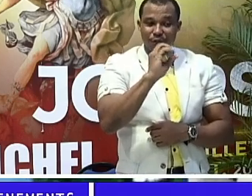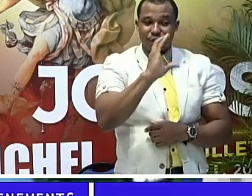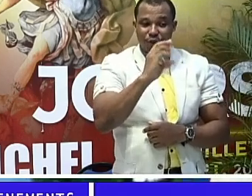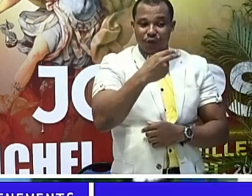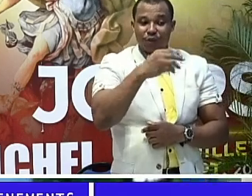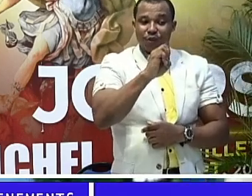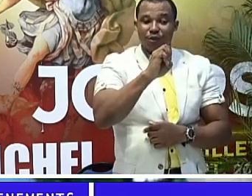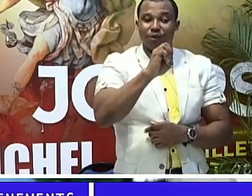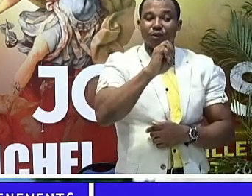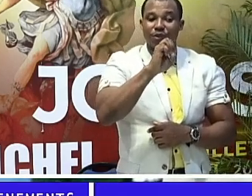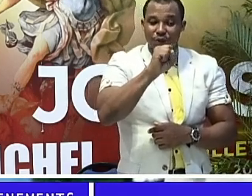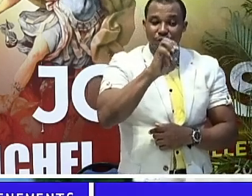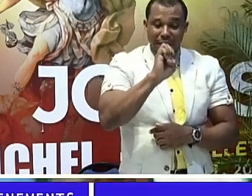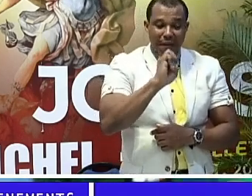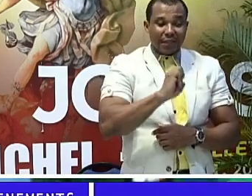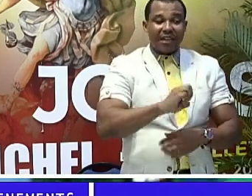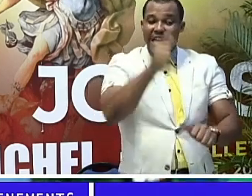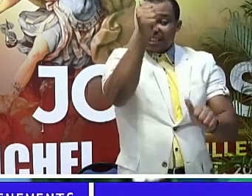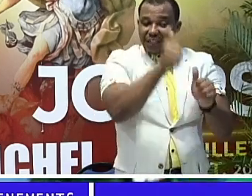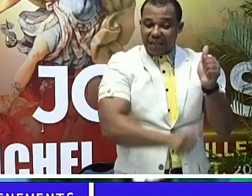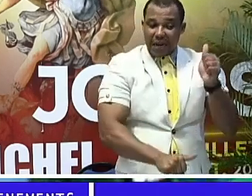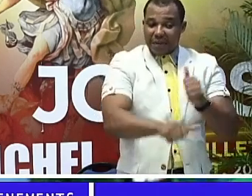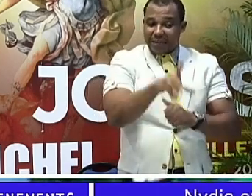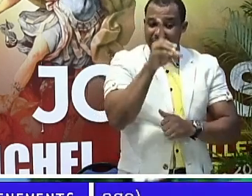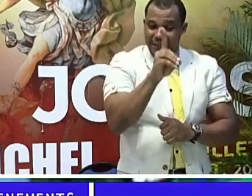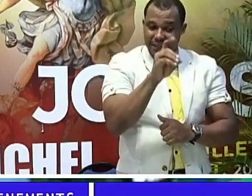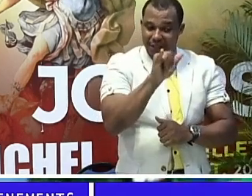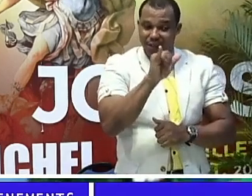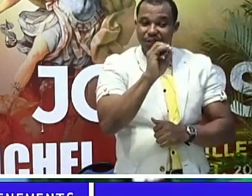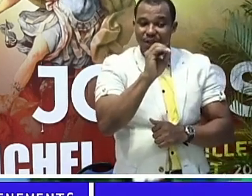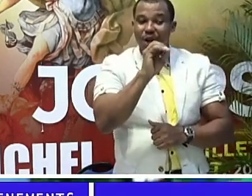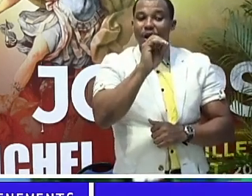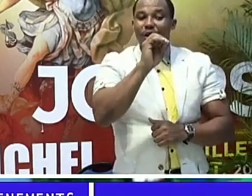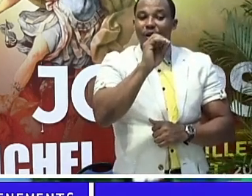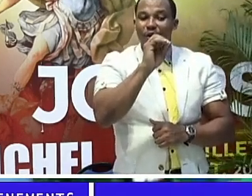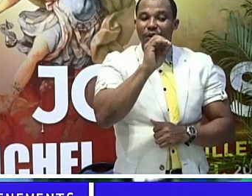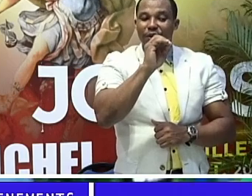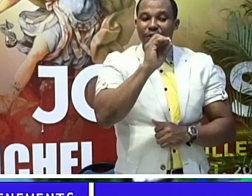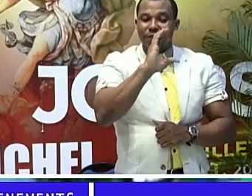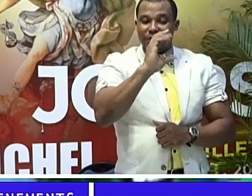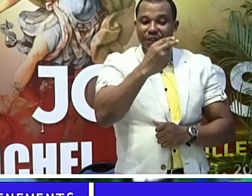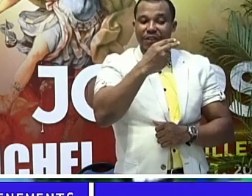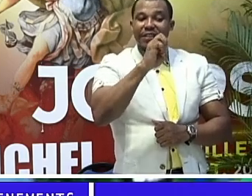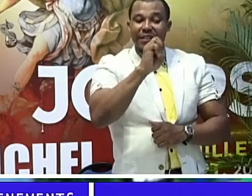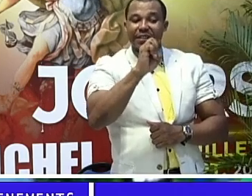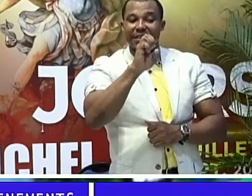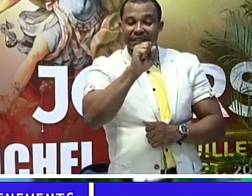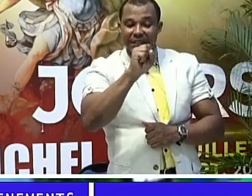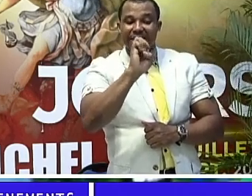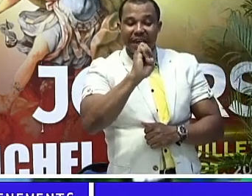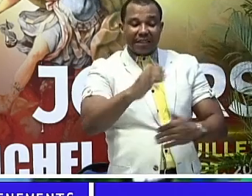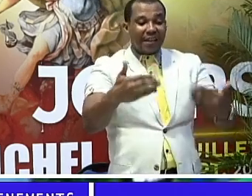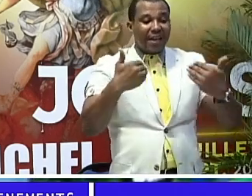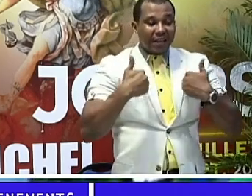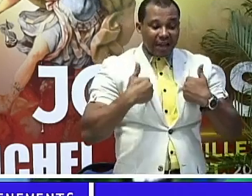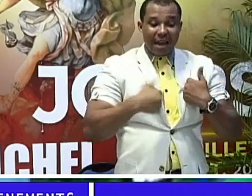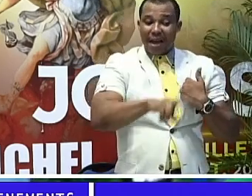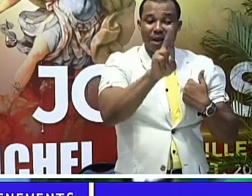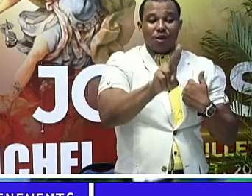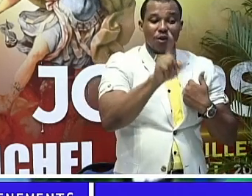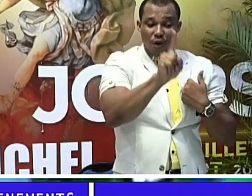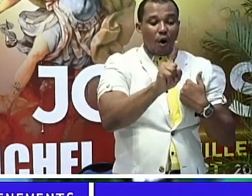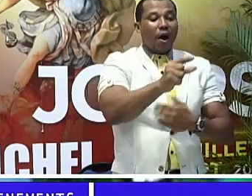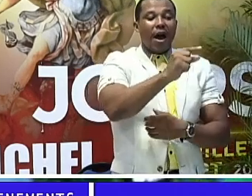il y a un évêque ou bien un archevêque. Par exemple, 10 diocèses divisés en 2